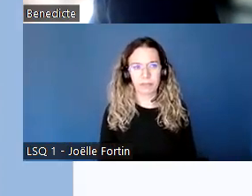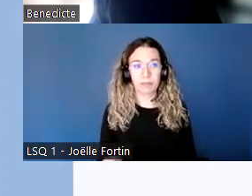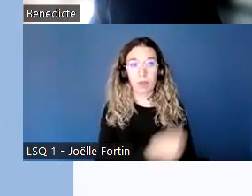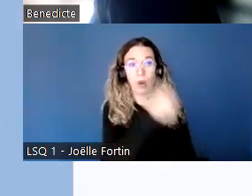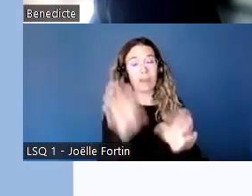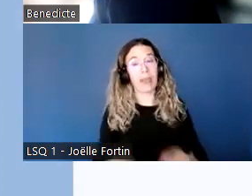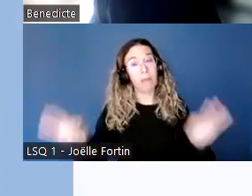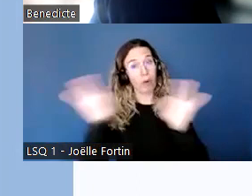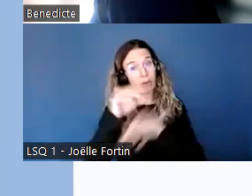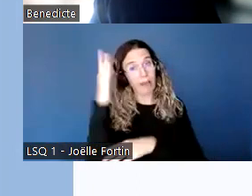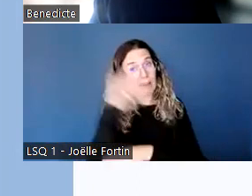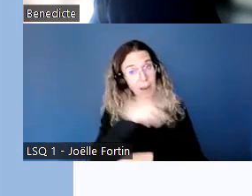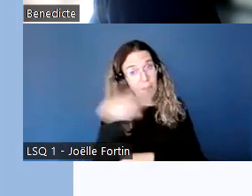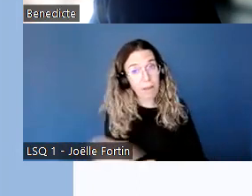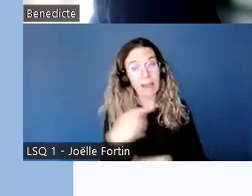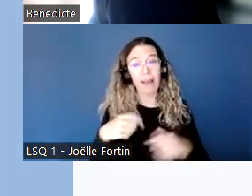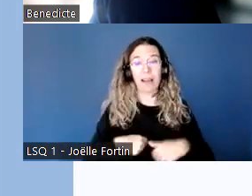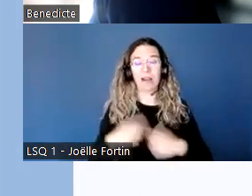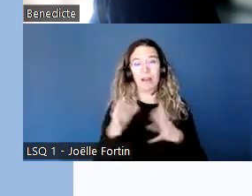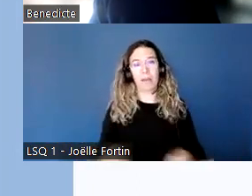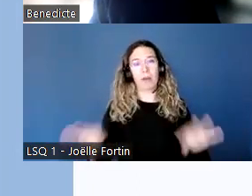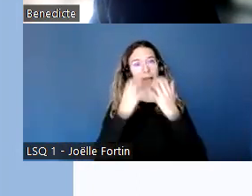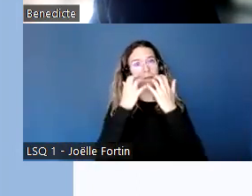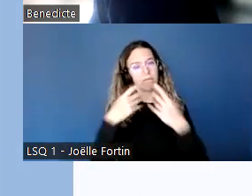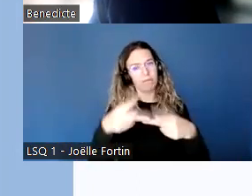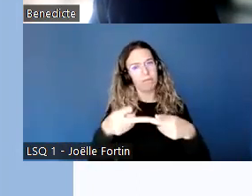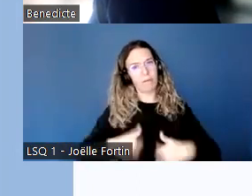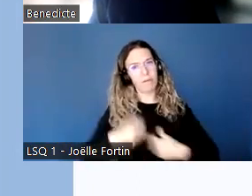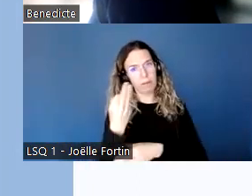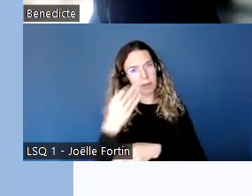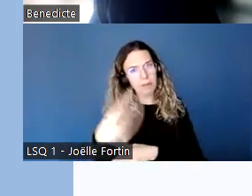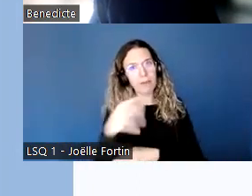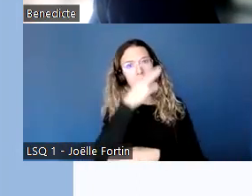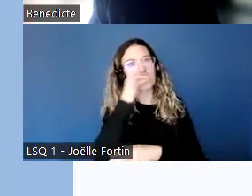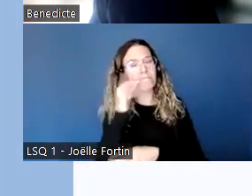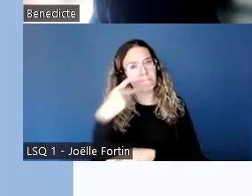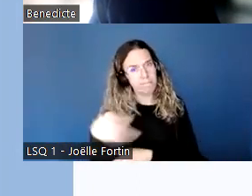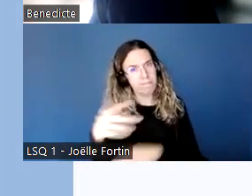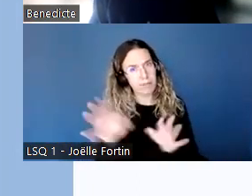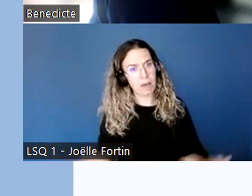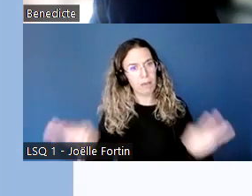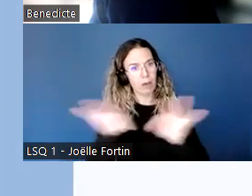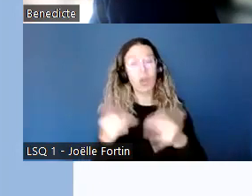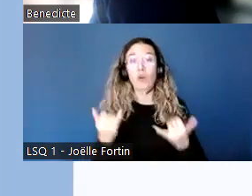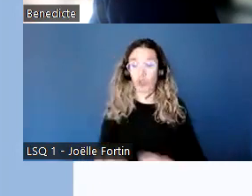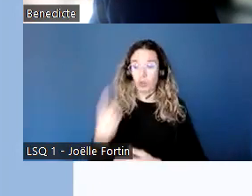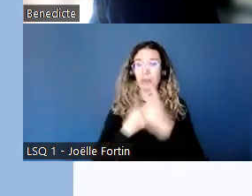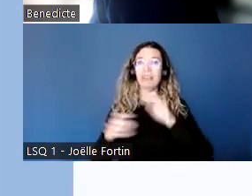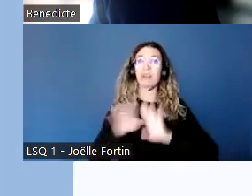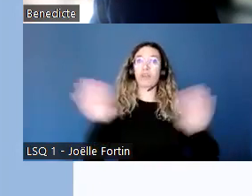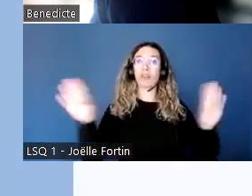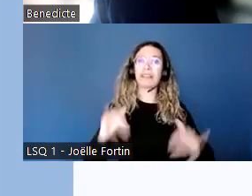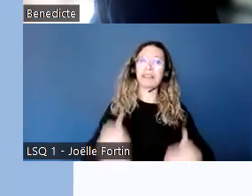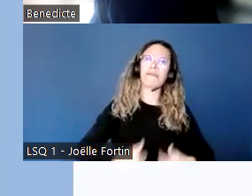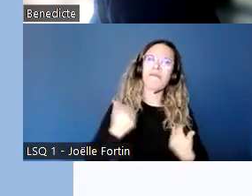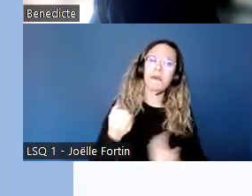important, nous cherchons à préserver votre vie privée, votre confidentialité. Donc, aujourd'hui, nous ne répondrons qu'à des questions générales qui